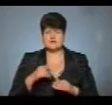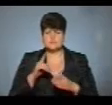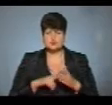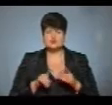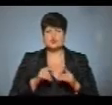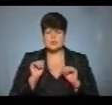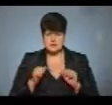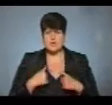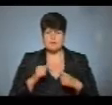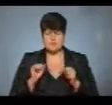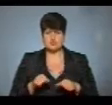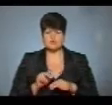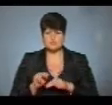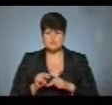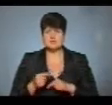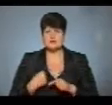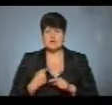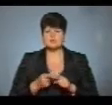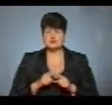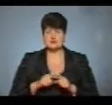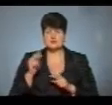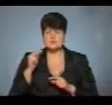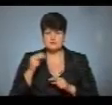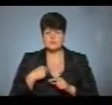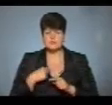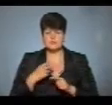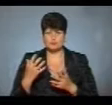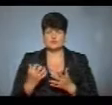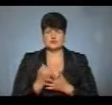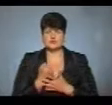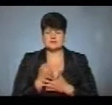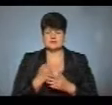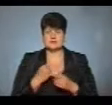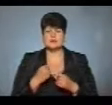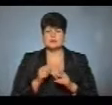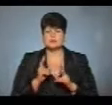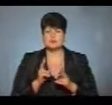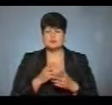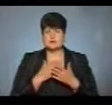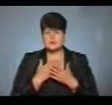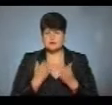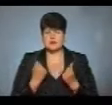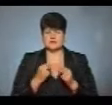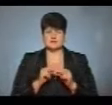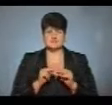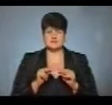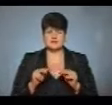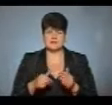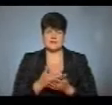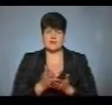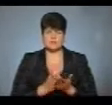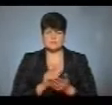я можу навчити. Я цього вчився. В мене це виходить, на відміну від інших людей, які не мають вчительських якостей і